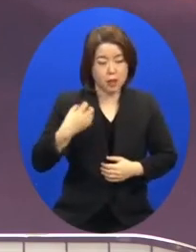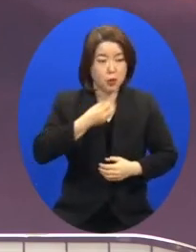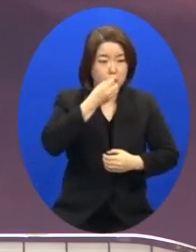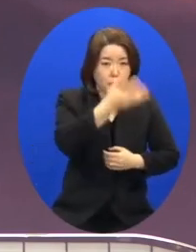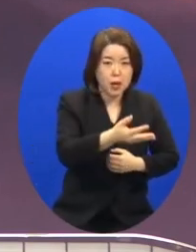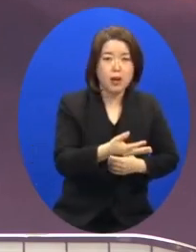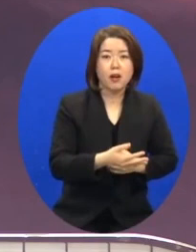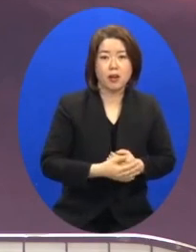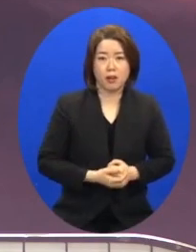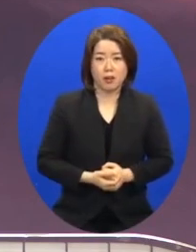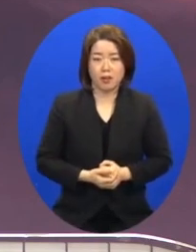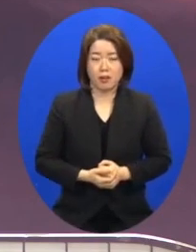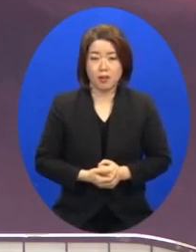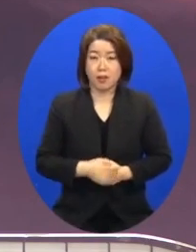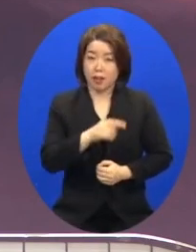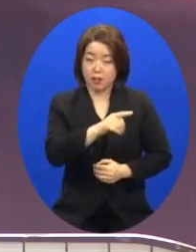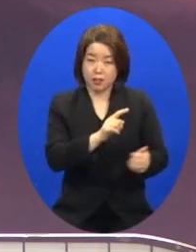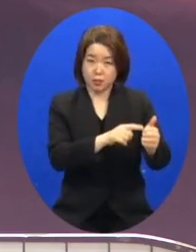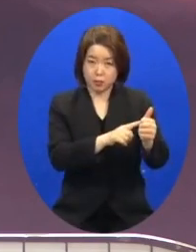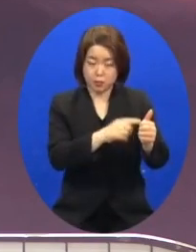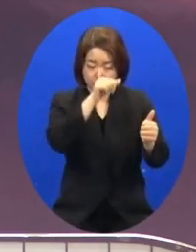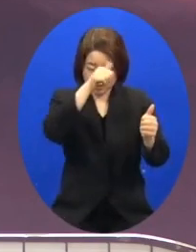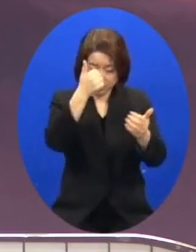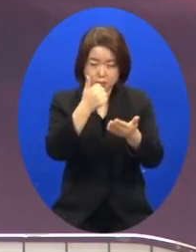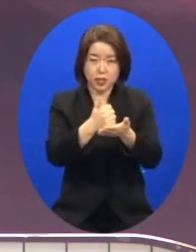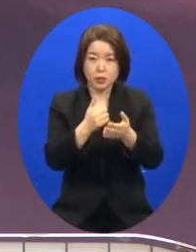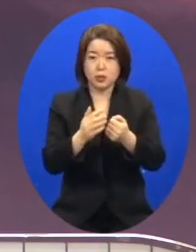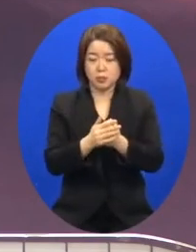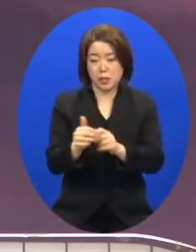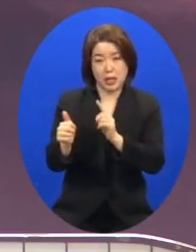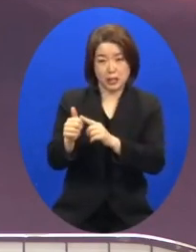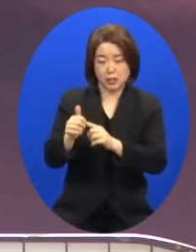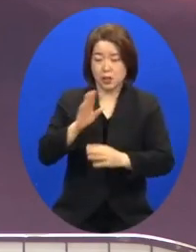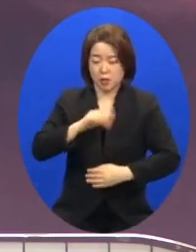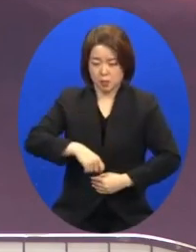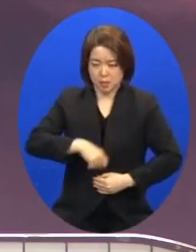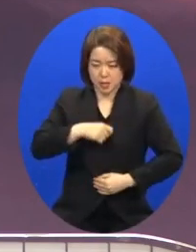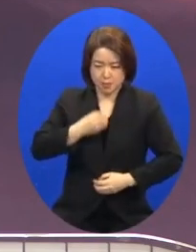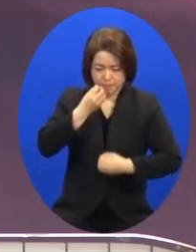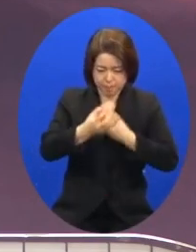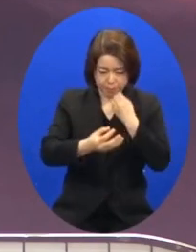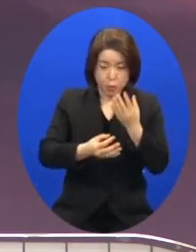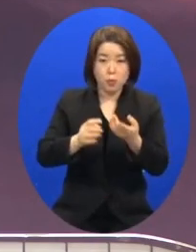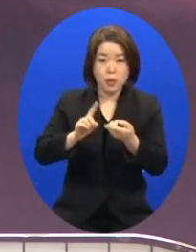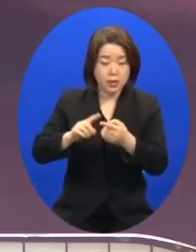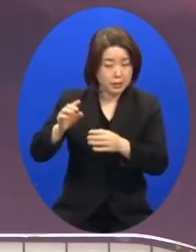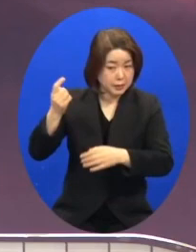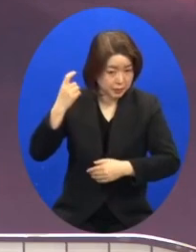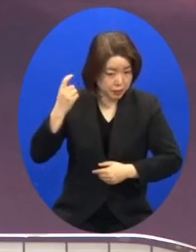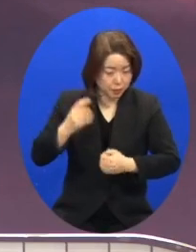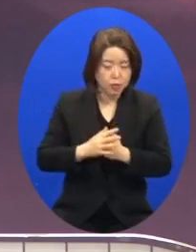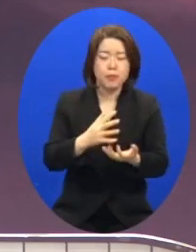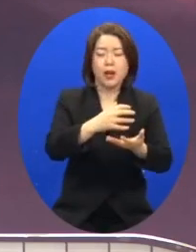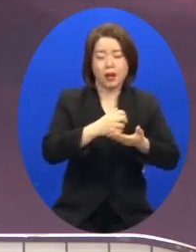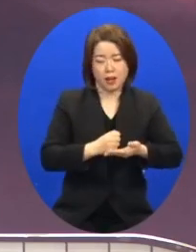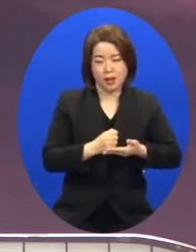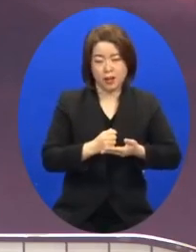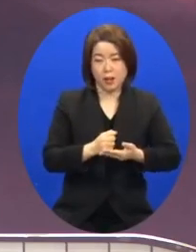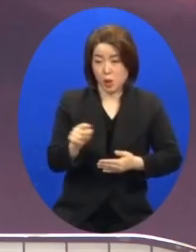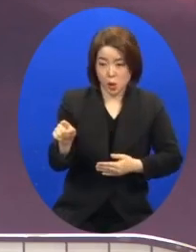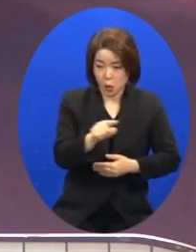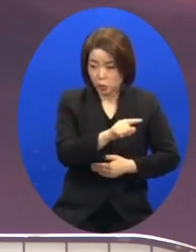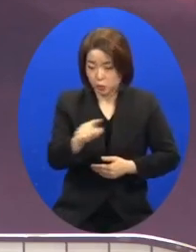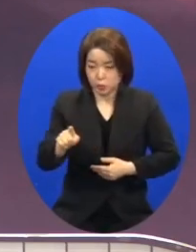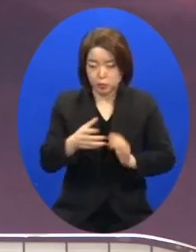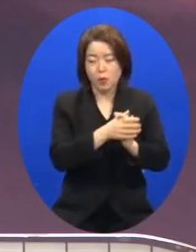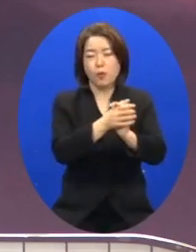했습니다 그 상대편 장로님이 그 진심 의 고백을 받고 서로 두 분 사이에 화해가